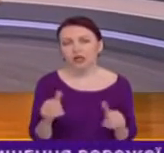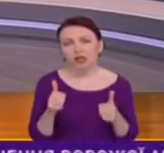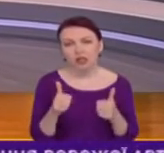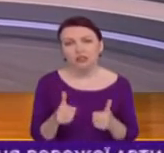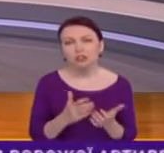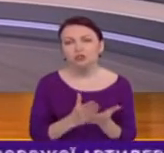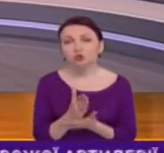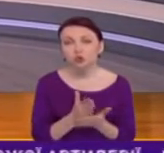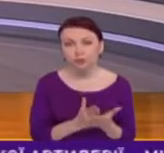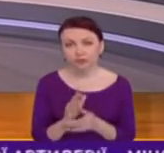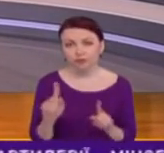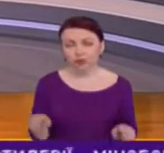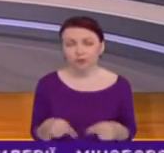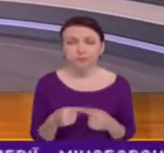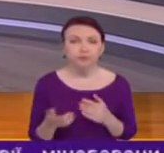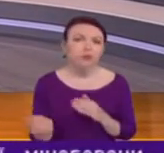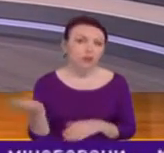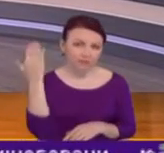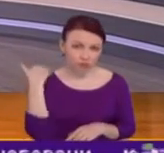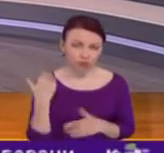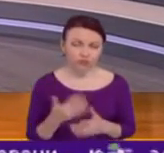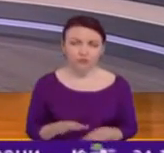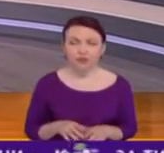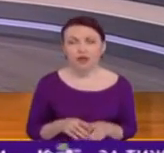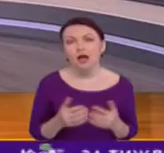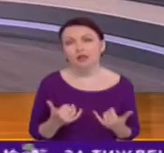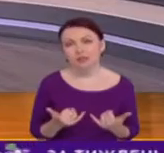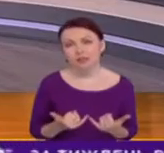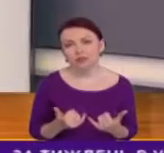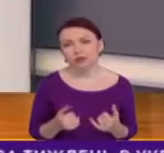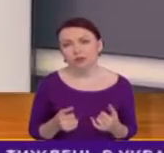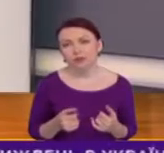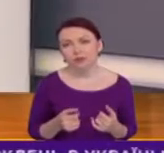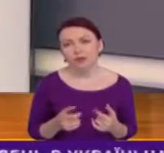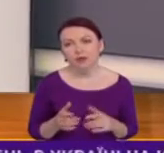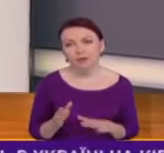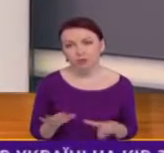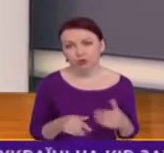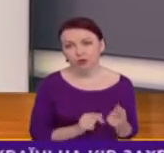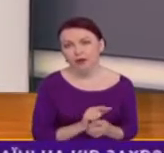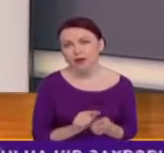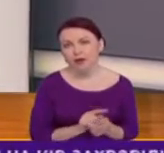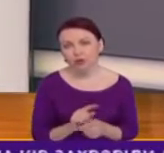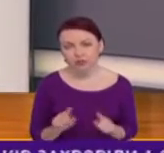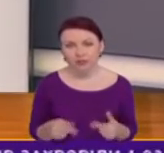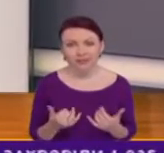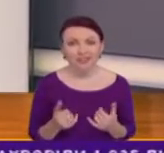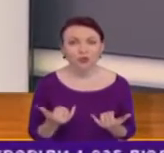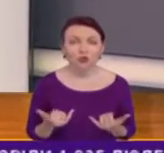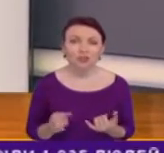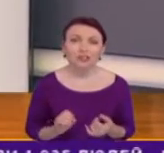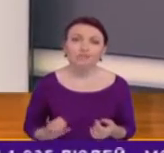уже давніше, але зараз вона така... Пройшла реорганізацію, і зараз сучасна